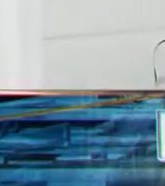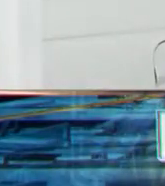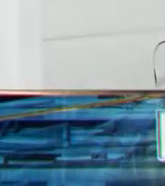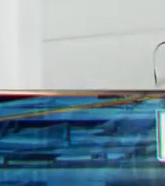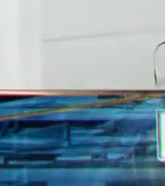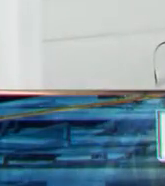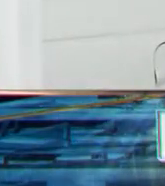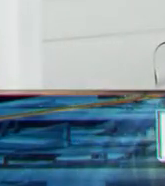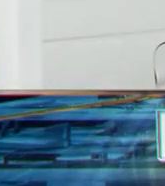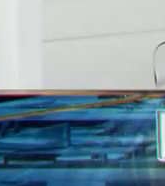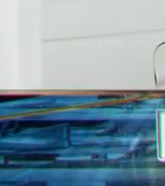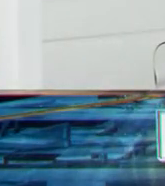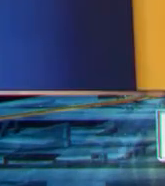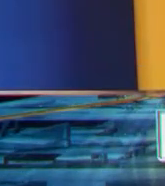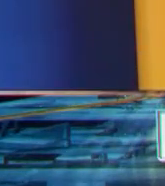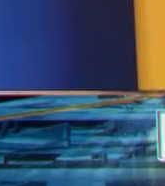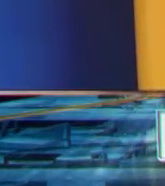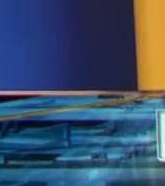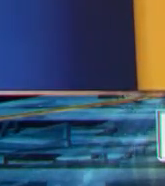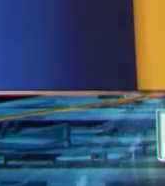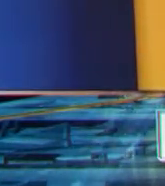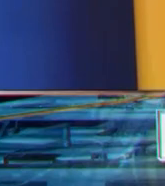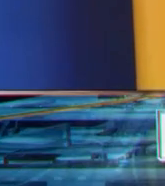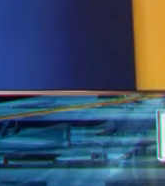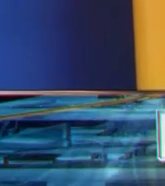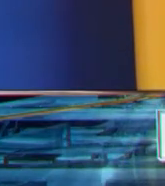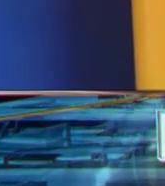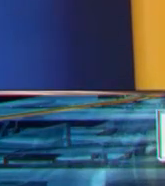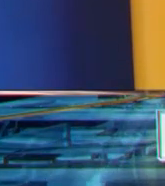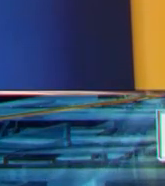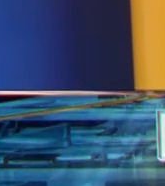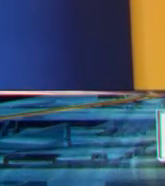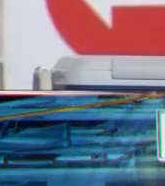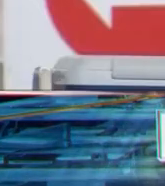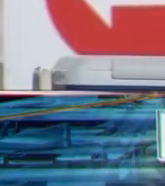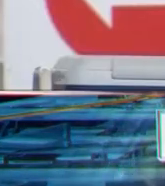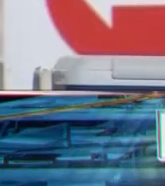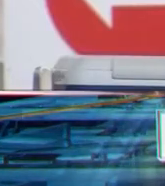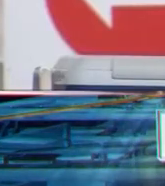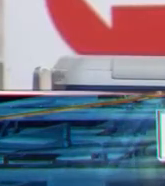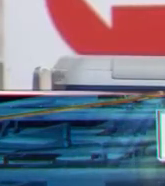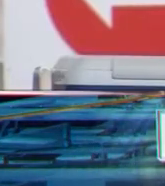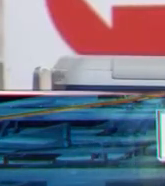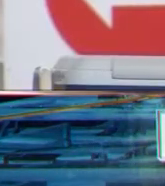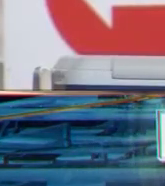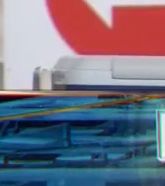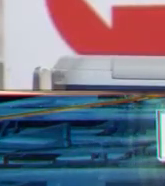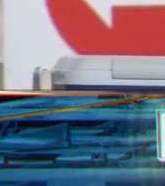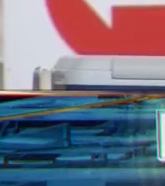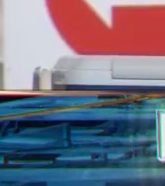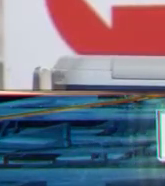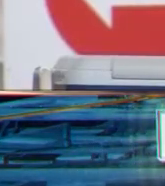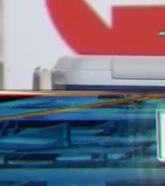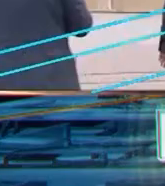Елімізде індет жұқтырғандарды емдеу хаттамасына жаңа схема енгізілді. Стационардағы науқастар қабылдайтын дәрілер тізімі 4 препаратпен